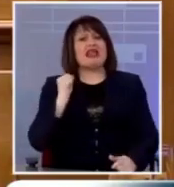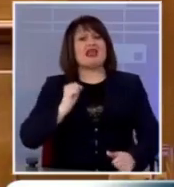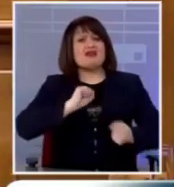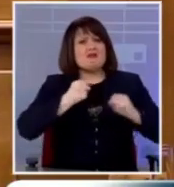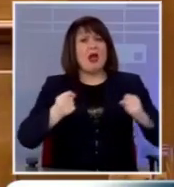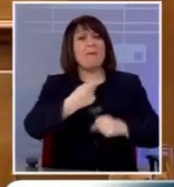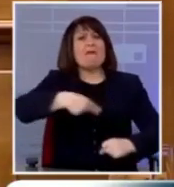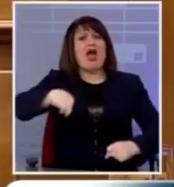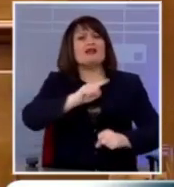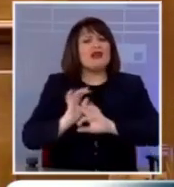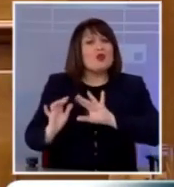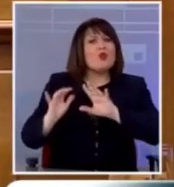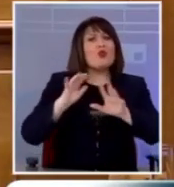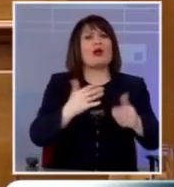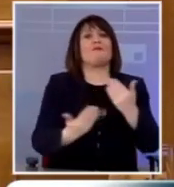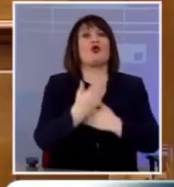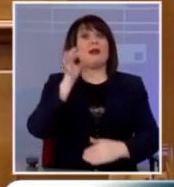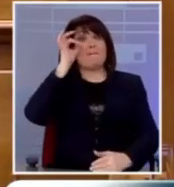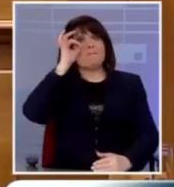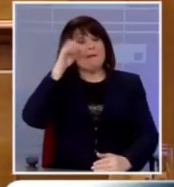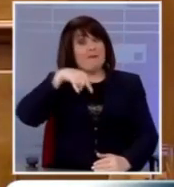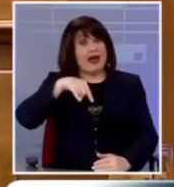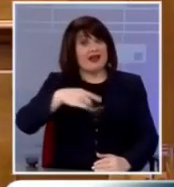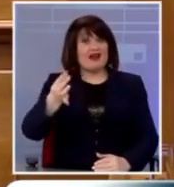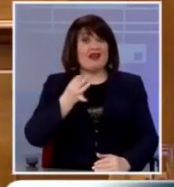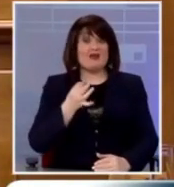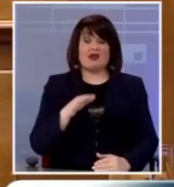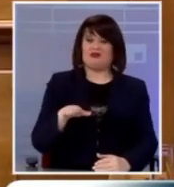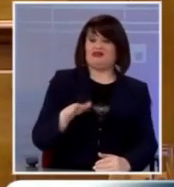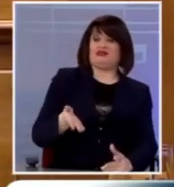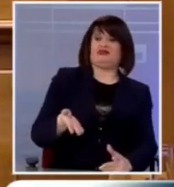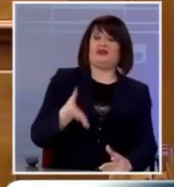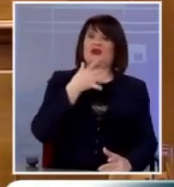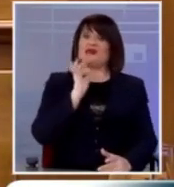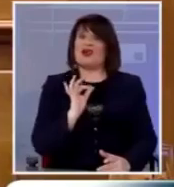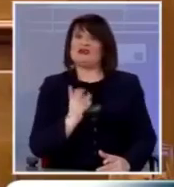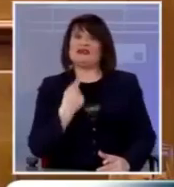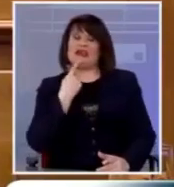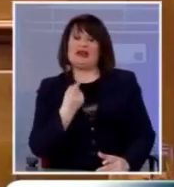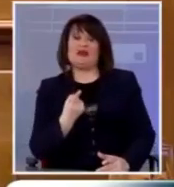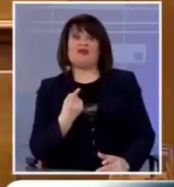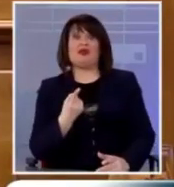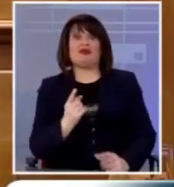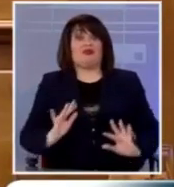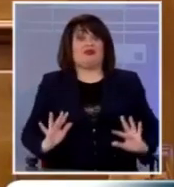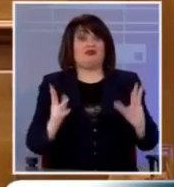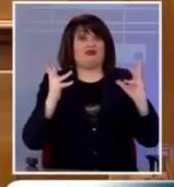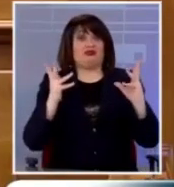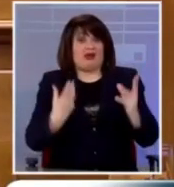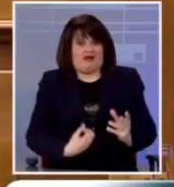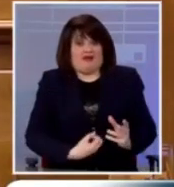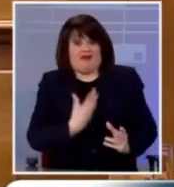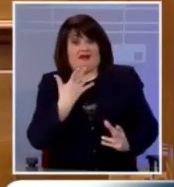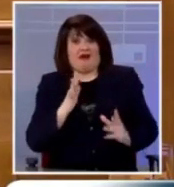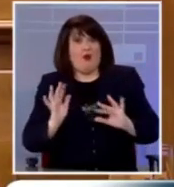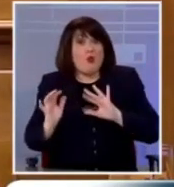πλατείες, που άκουσα το πρωί την κυρία Παρίγα κάπως υποτιμητικά και δυσμιστικά να αναφέρεται στο αυθόρμητο αυτής της